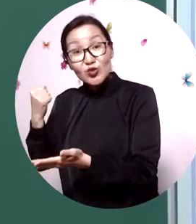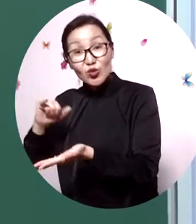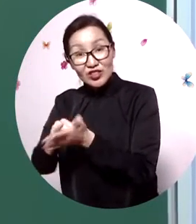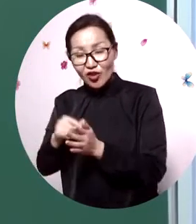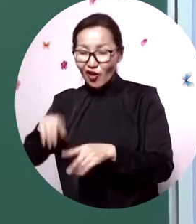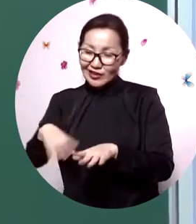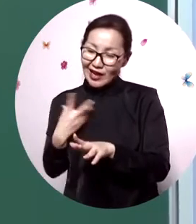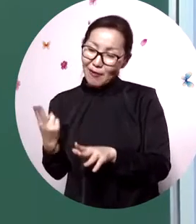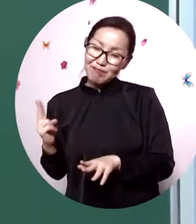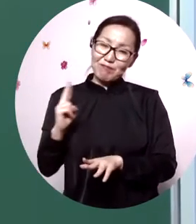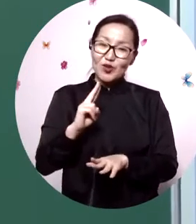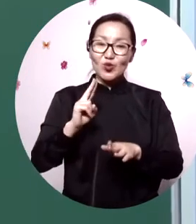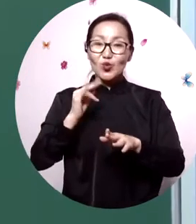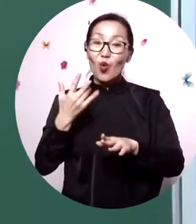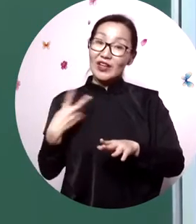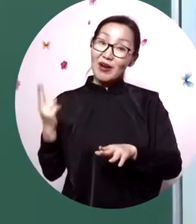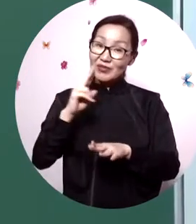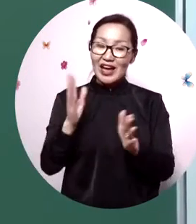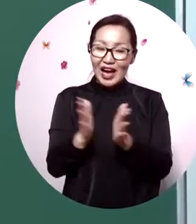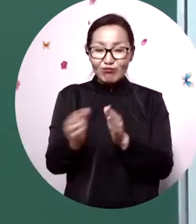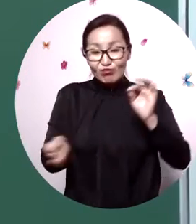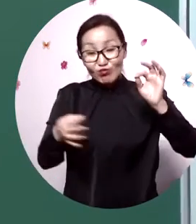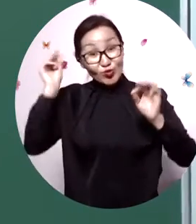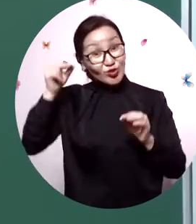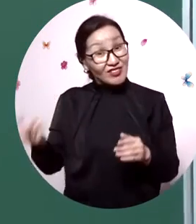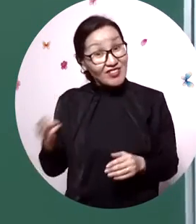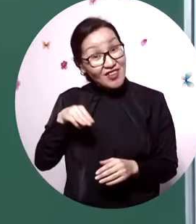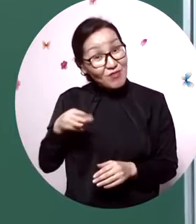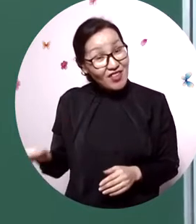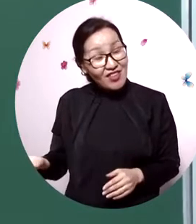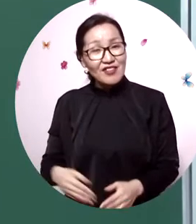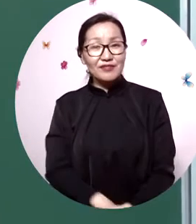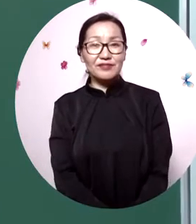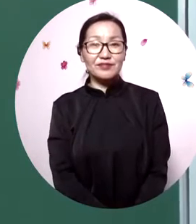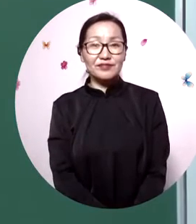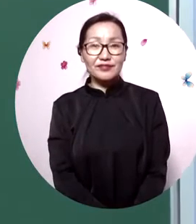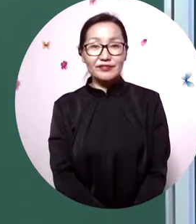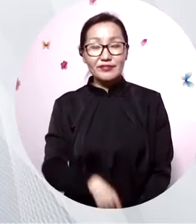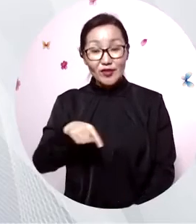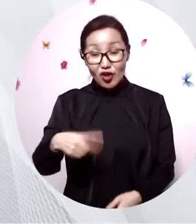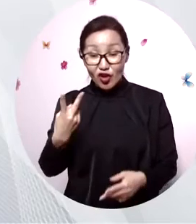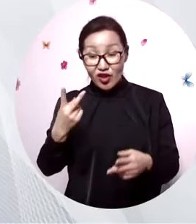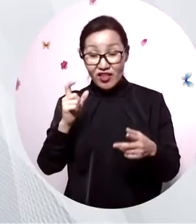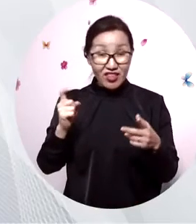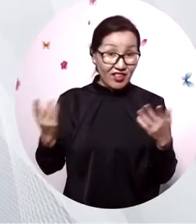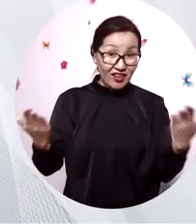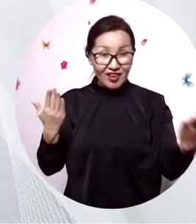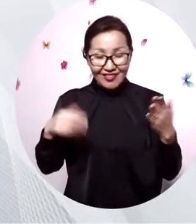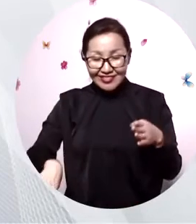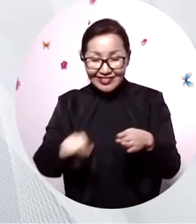дараа нь дууланд явсан тийм ээ. Морин хуураар тоглодог болсон. За ингээд энэ хоёр